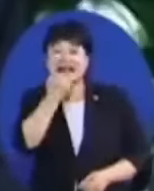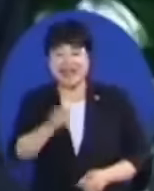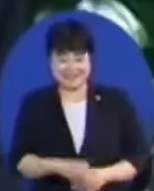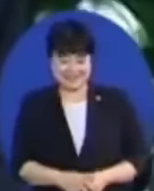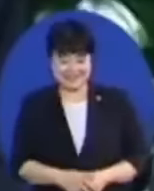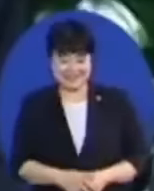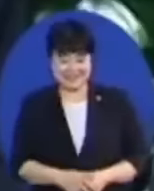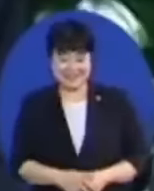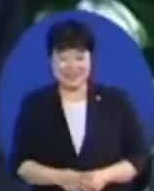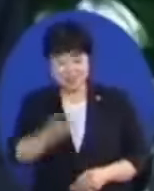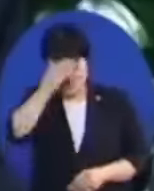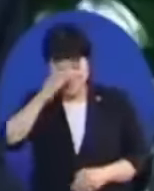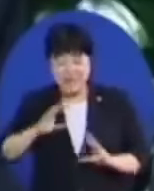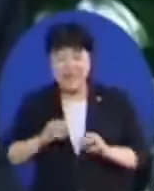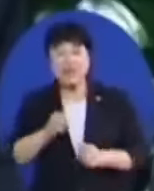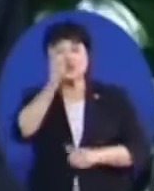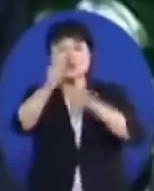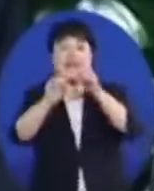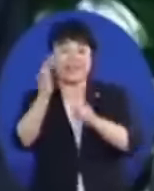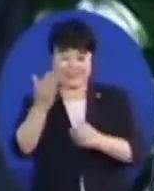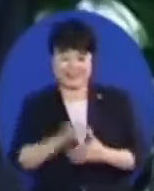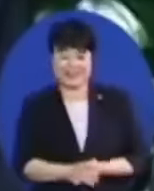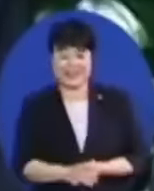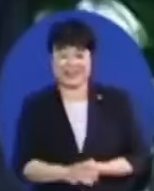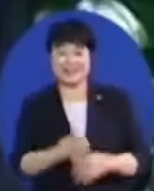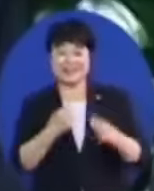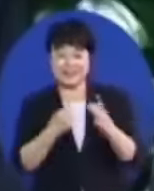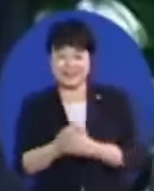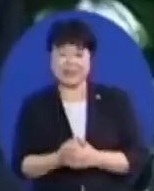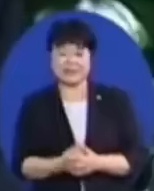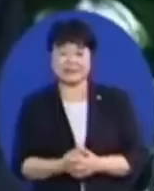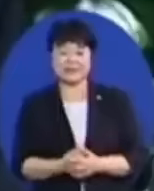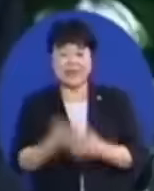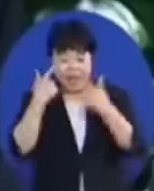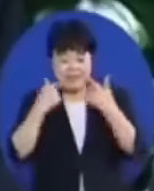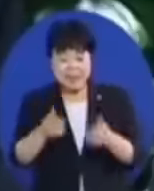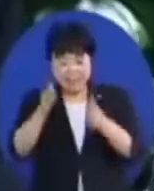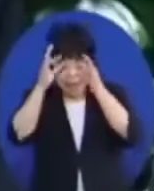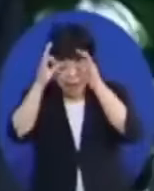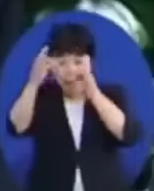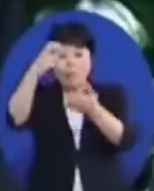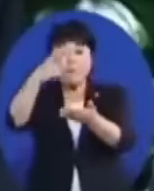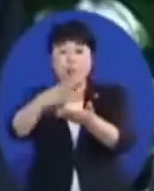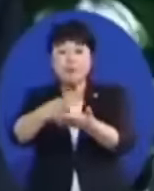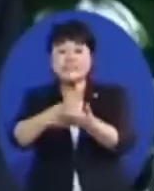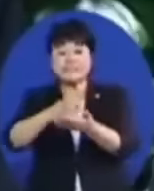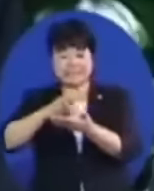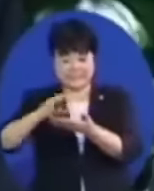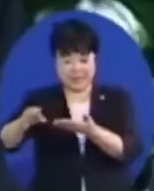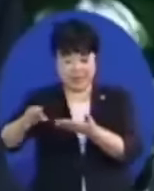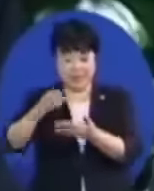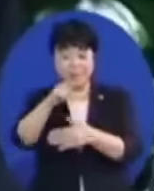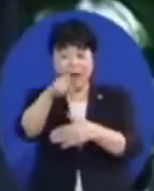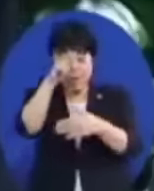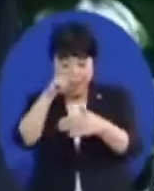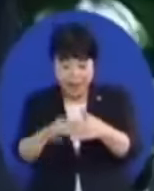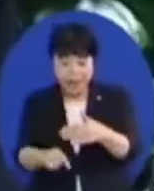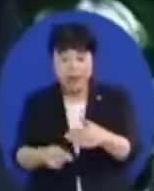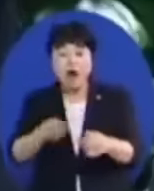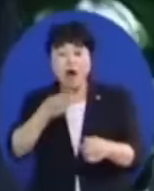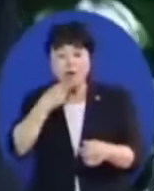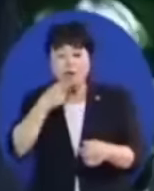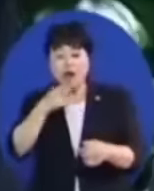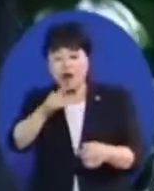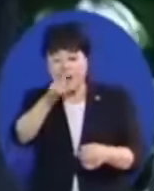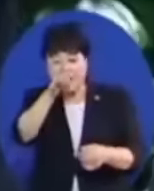그들이 오늘날 유대인의 조상이 되었던 것입니다. 그러므로 언제나 우리가 바라봄의 법칙을 사용해서 우리의 마음속에 없는